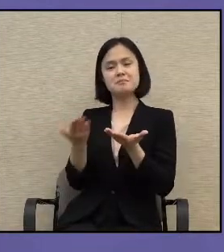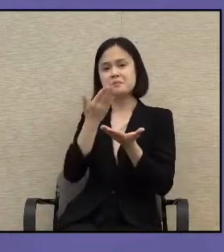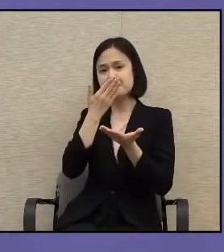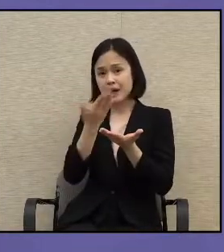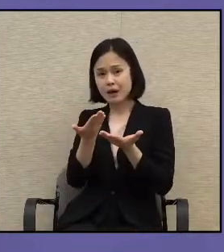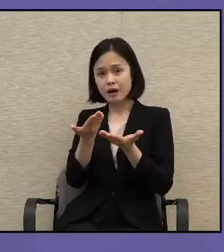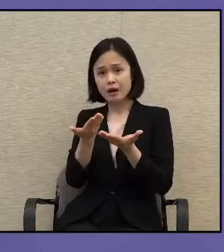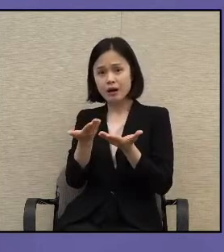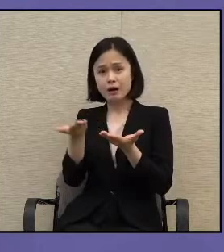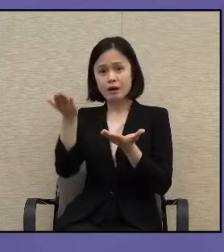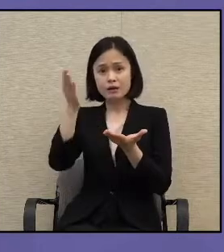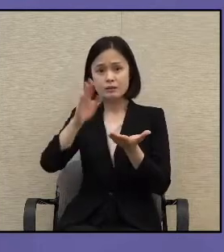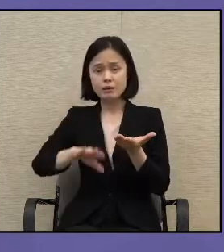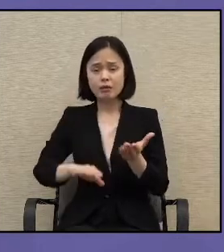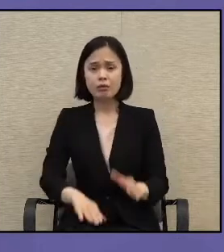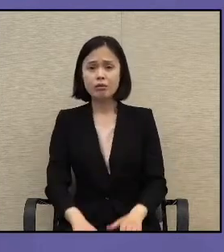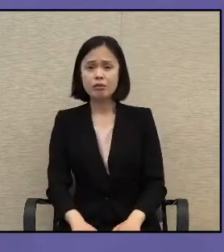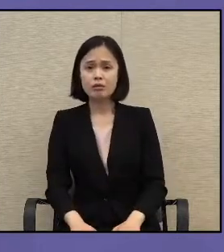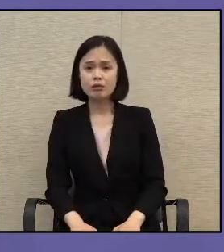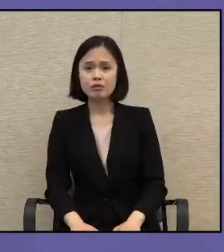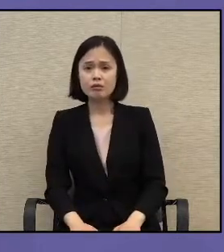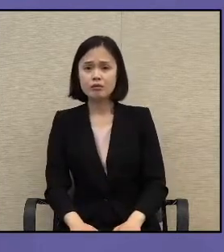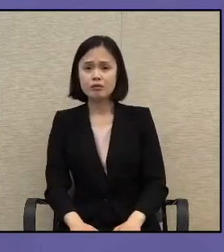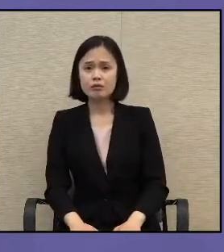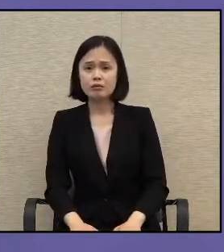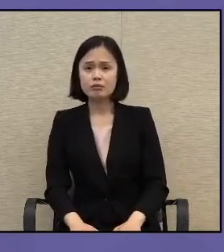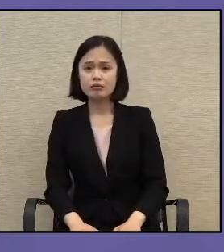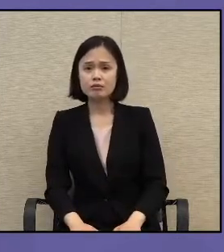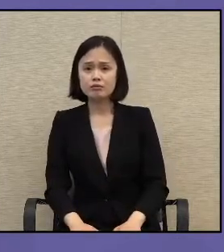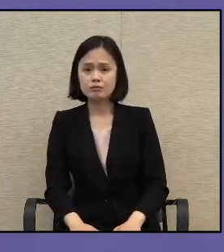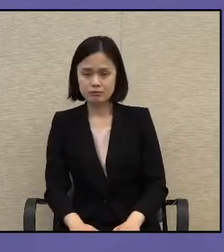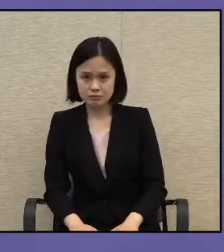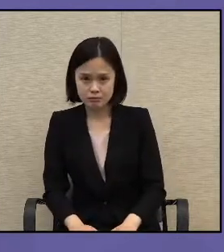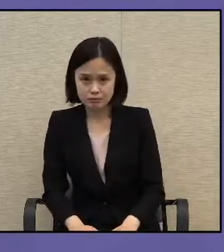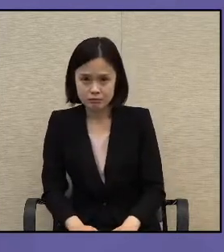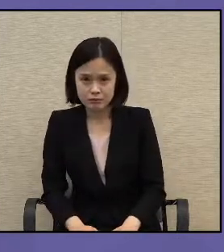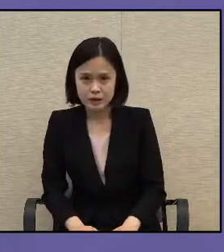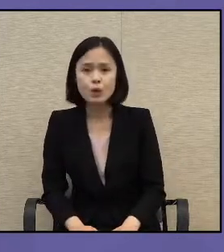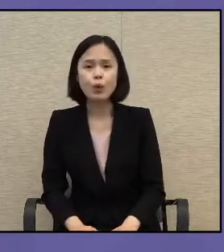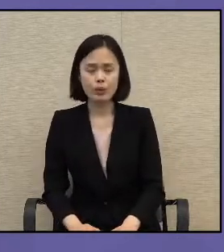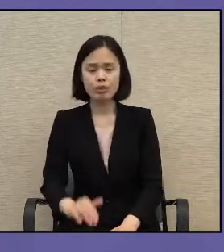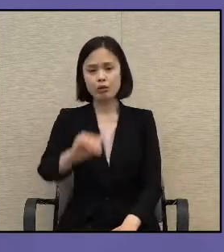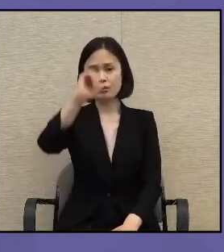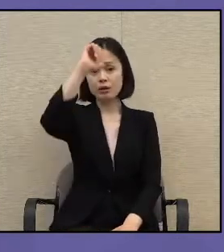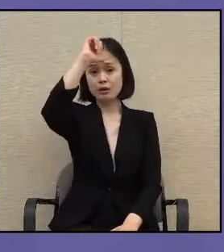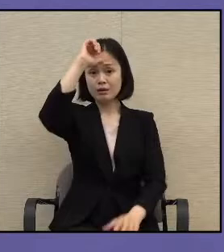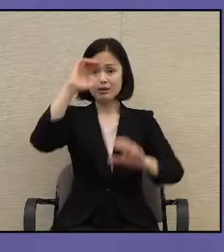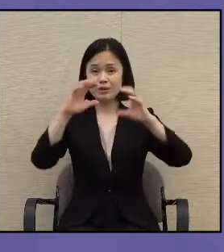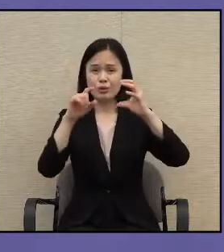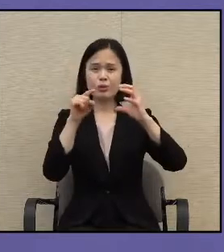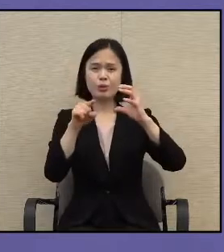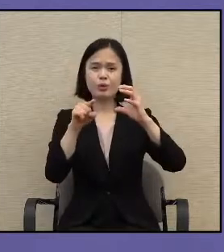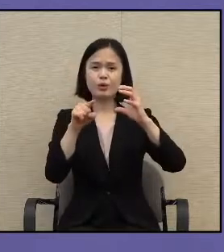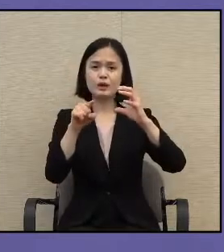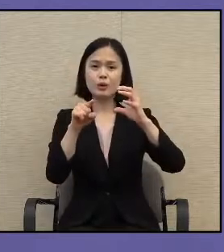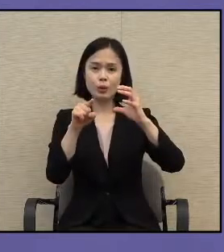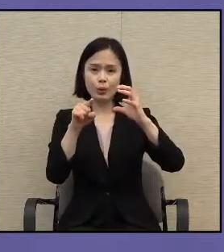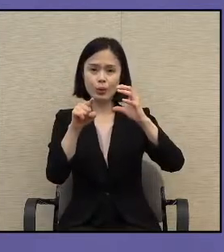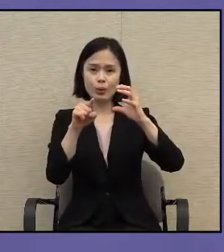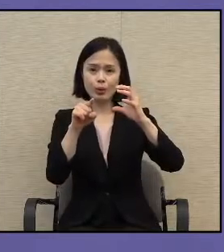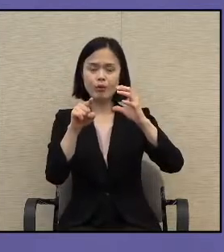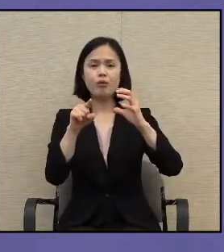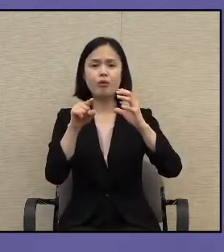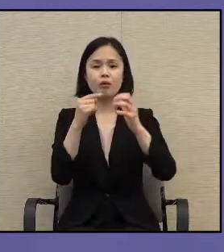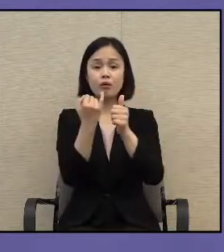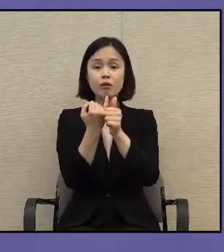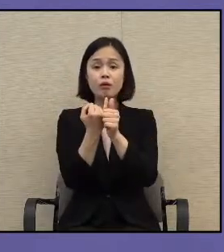이게 낙인이 심한 곳으로 보여집니다. 특히 남자의 이혼이라고 하는 것은. 그래서 이렇게